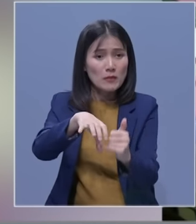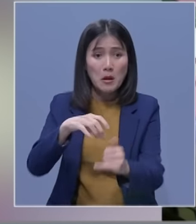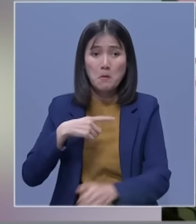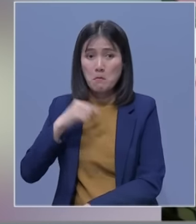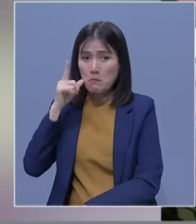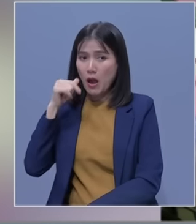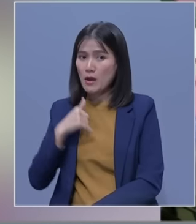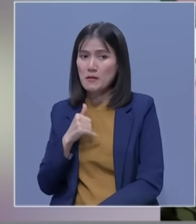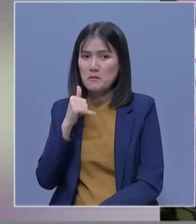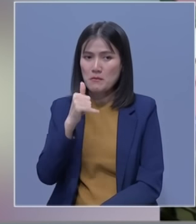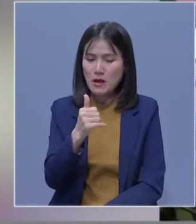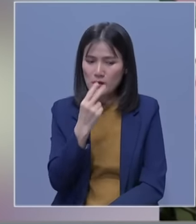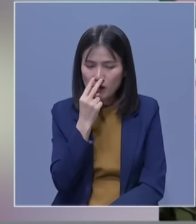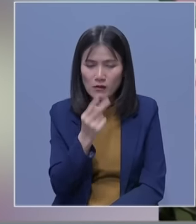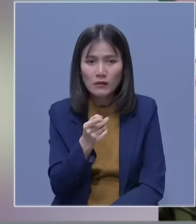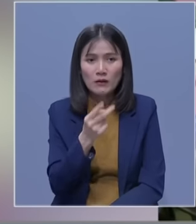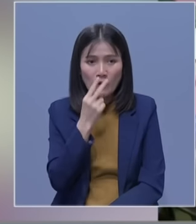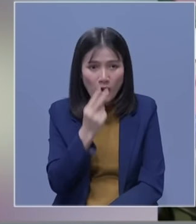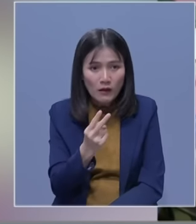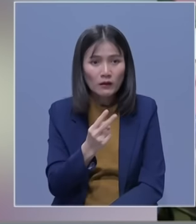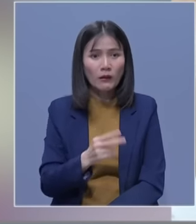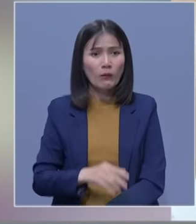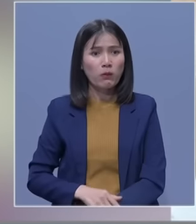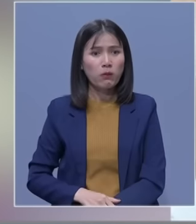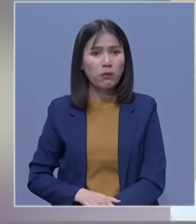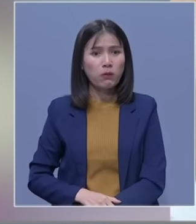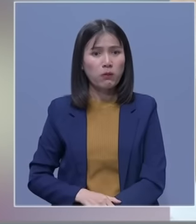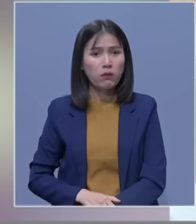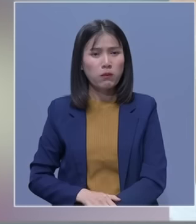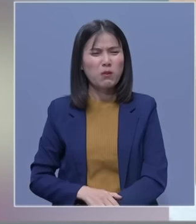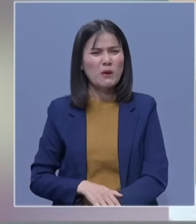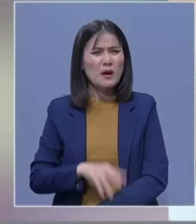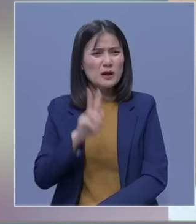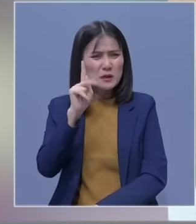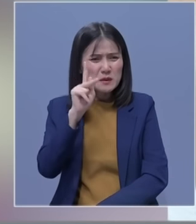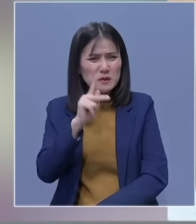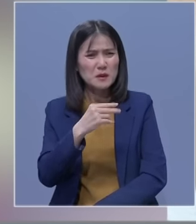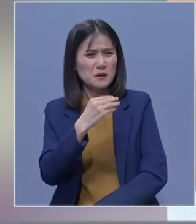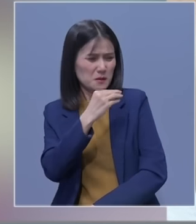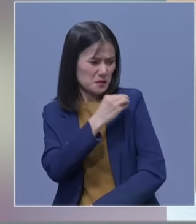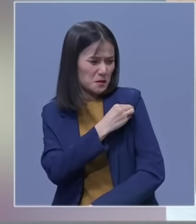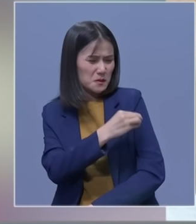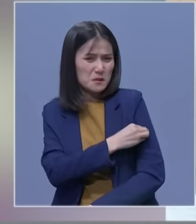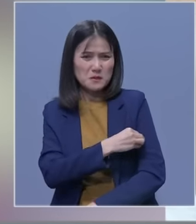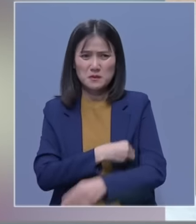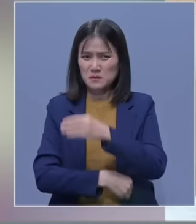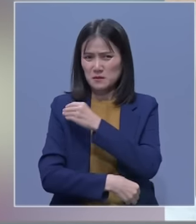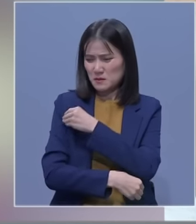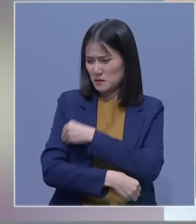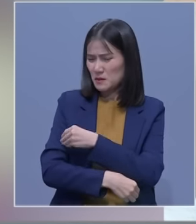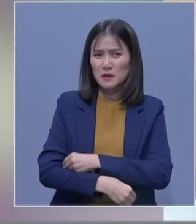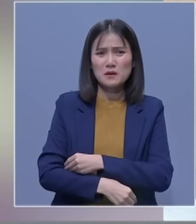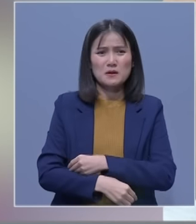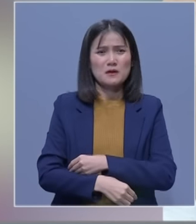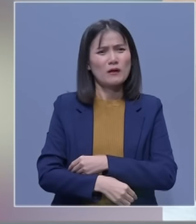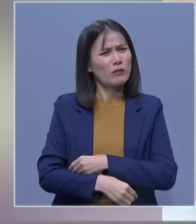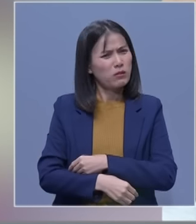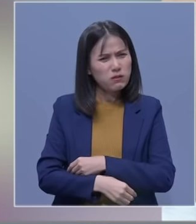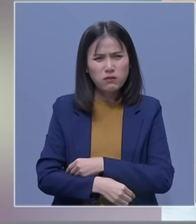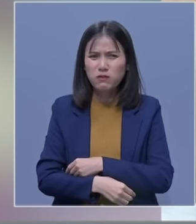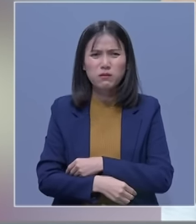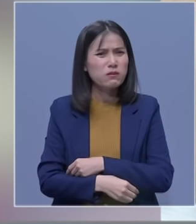ภาพที่เจอแม่บอกว่าบาดแผลทั้งตัวเลยรอยฟกช้ำมีบาดแผลแต่ที่มันน่าสะเทือน